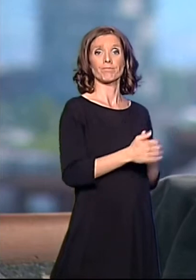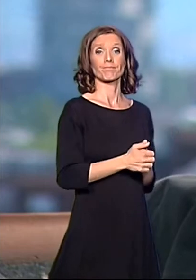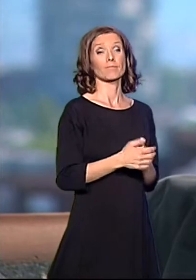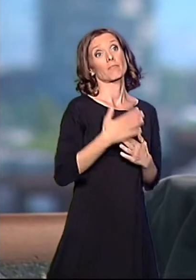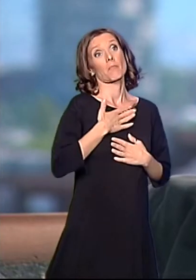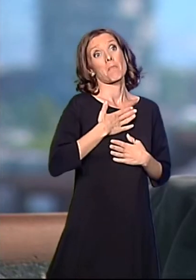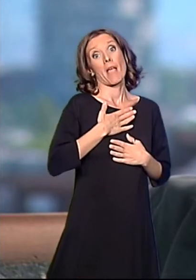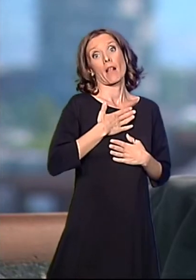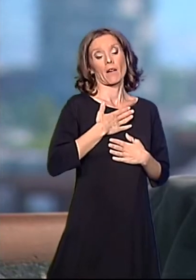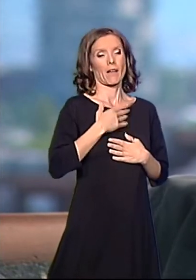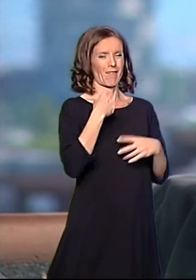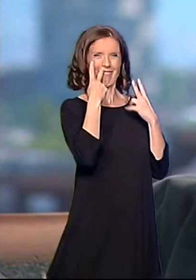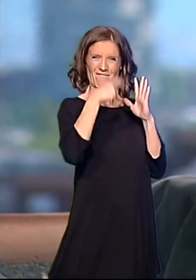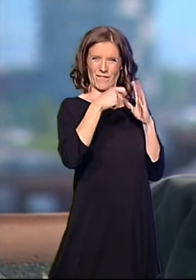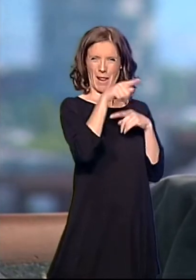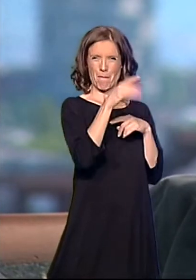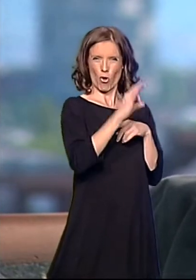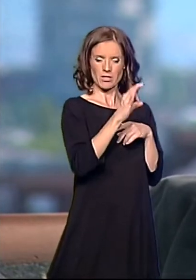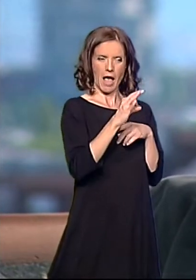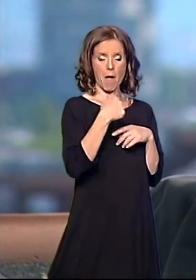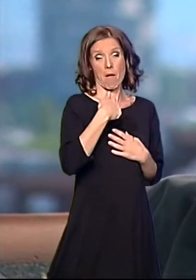Ono što je meni bilo fascinantno u filmu je to da